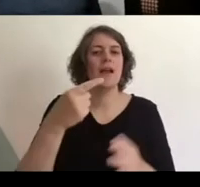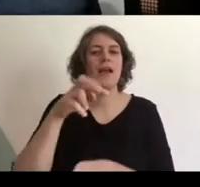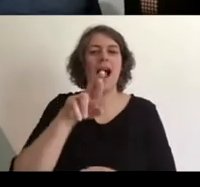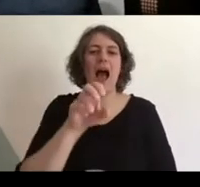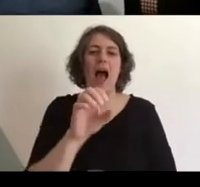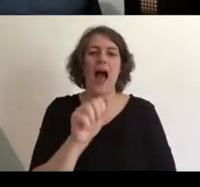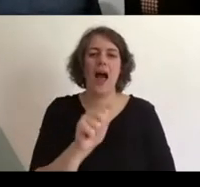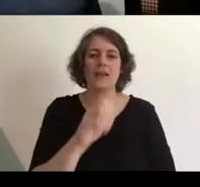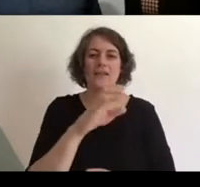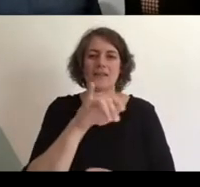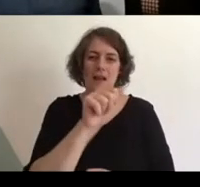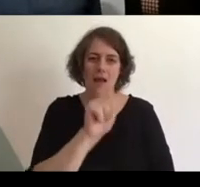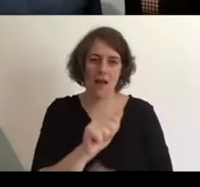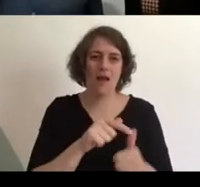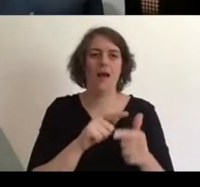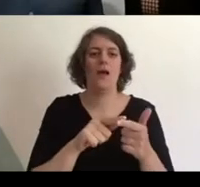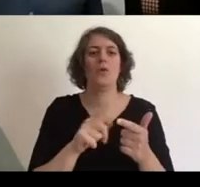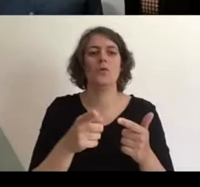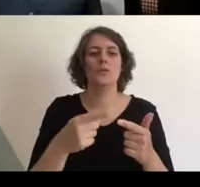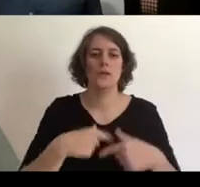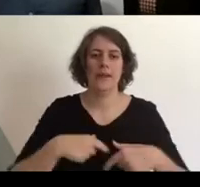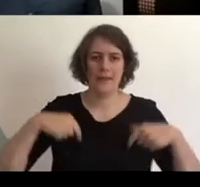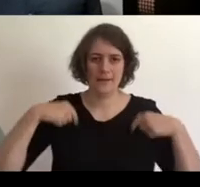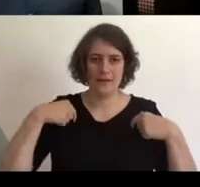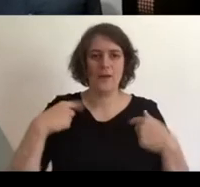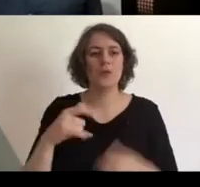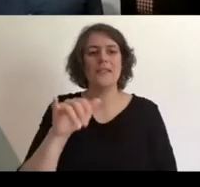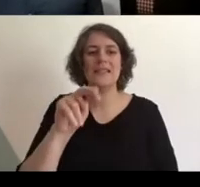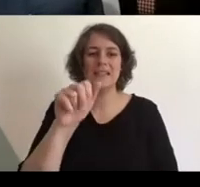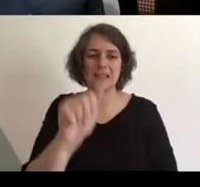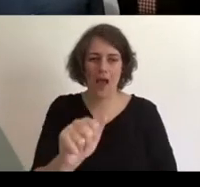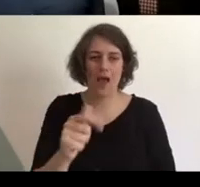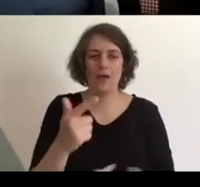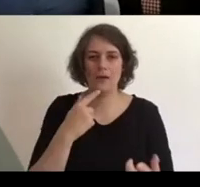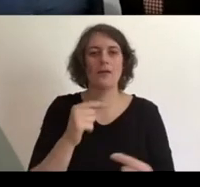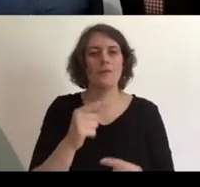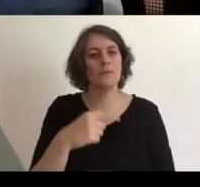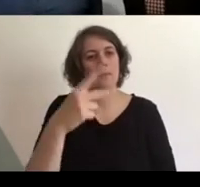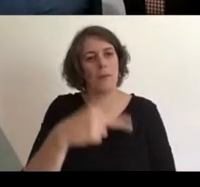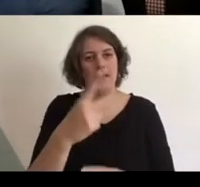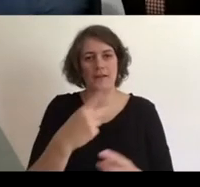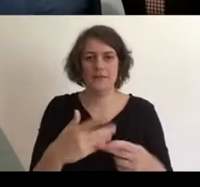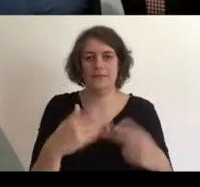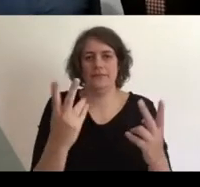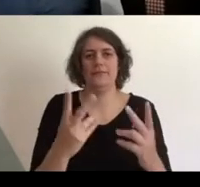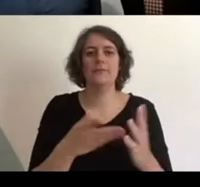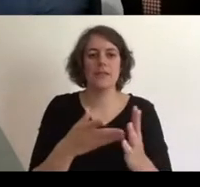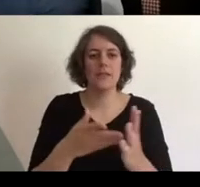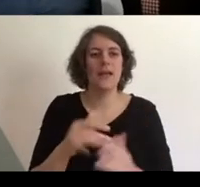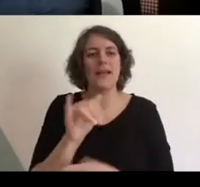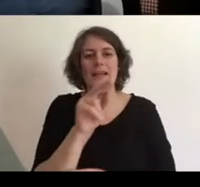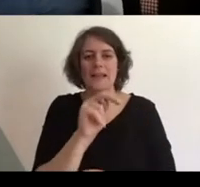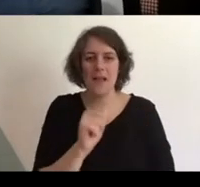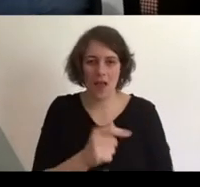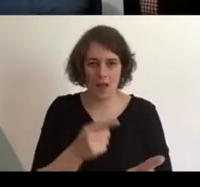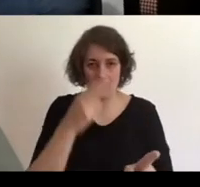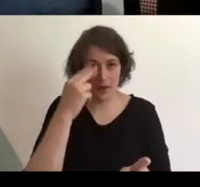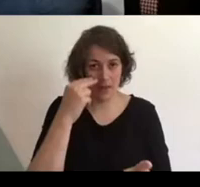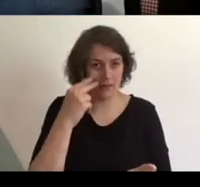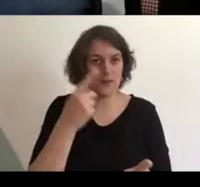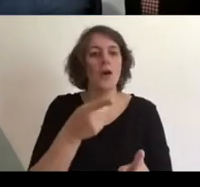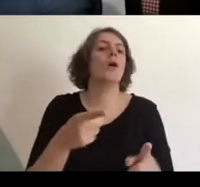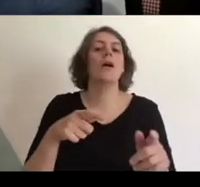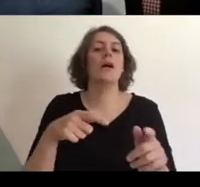übergeben. Wie ist das denn bei euch? Ihr habt ja beide eine offensichtliche Behinderung. Ina, du bist blind. Grazia, du sitzt im